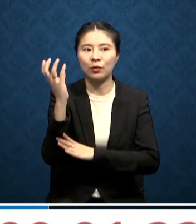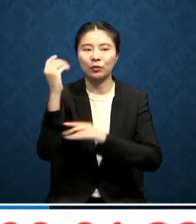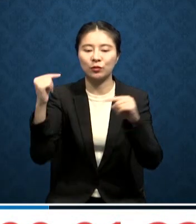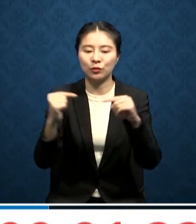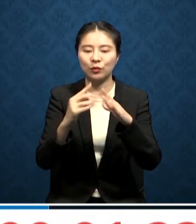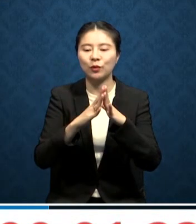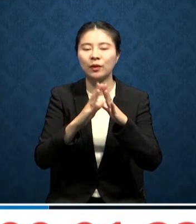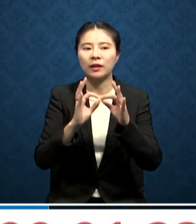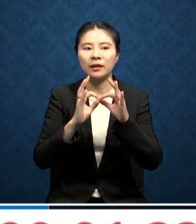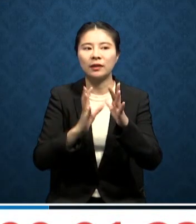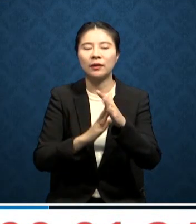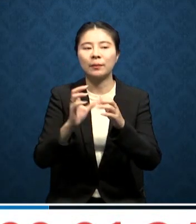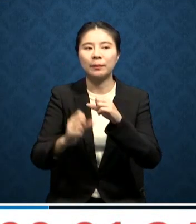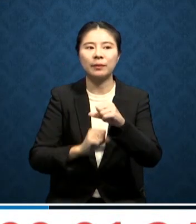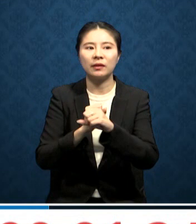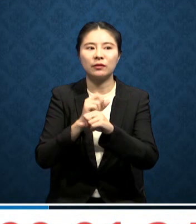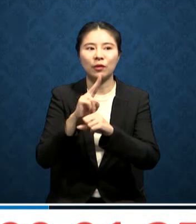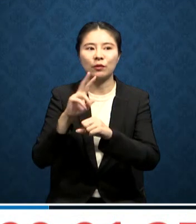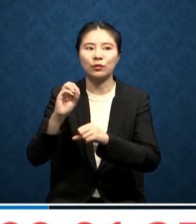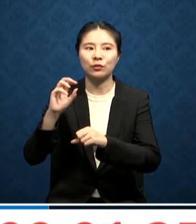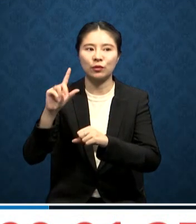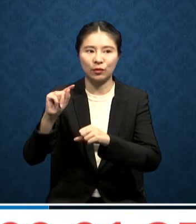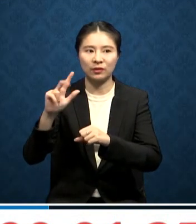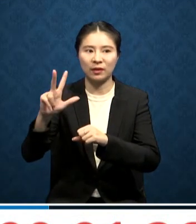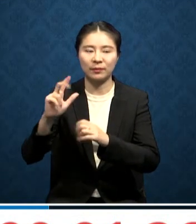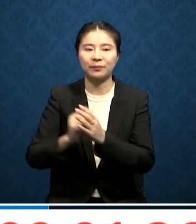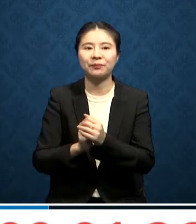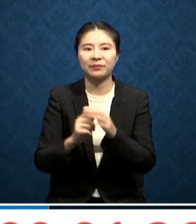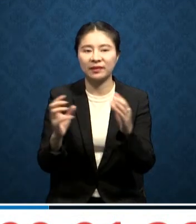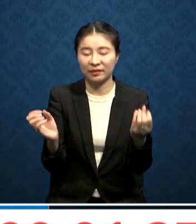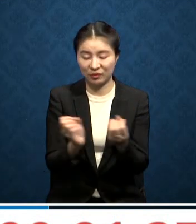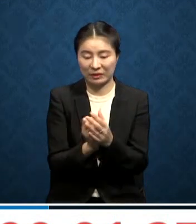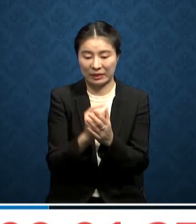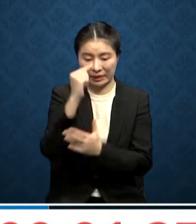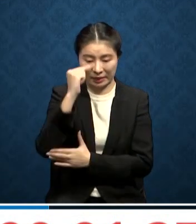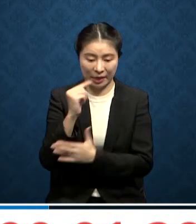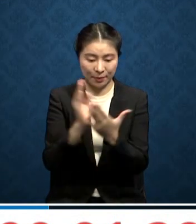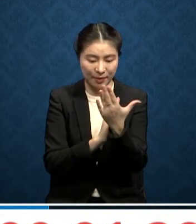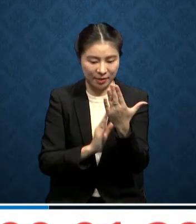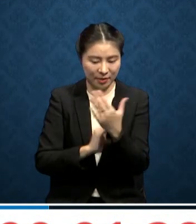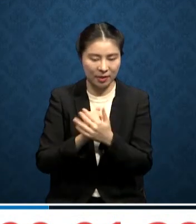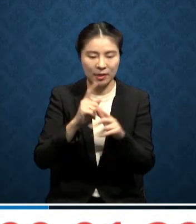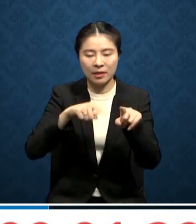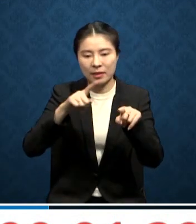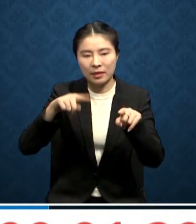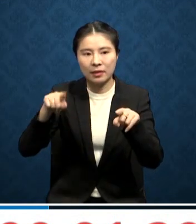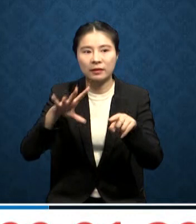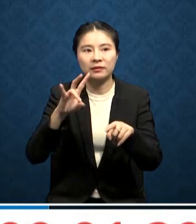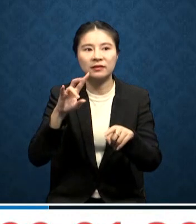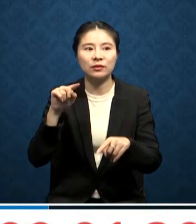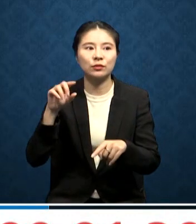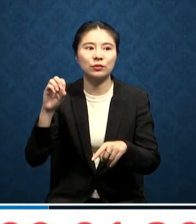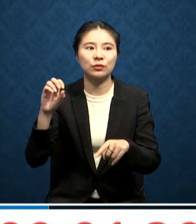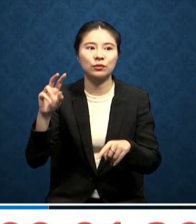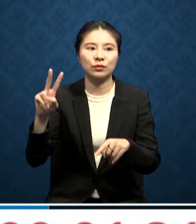มนาคมขอสอ 2023 หอ WRC 23ส่บนใหเปไทยไดรประโยชน์เช่นสามารถใช้คนคามธีย่าน 7.025